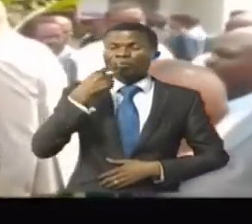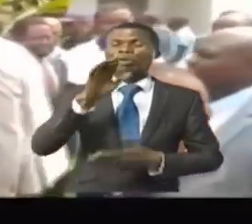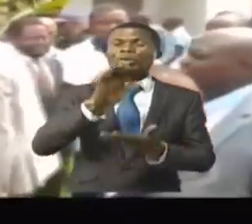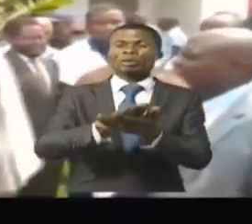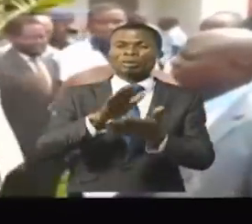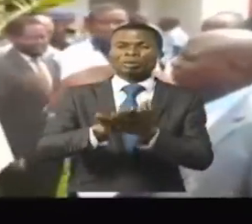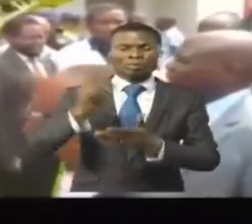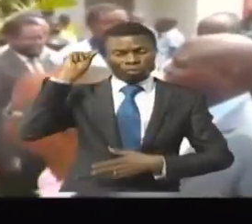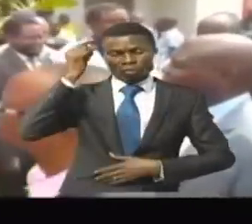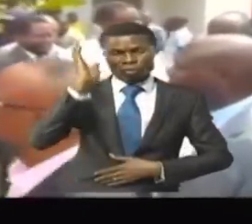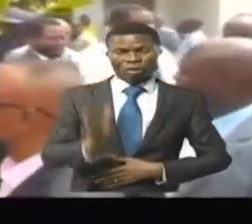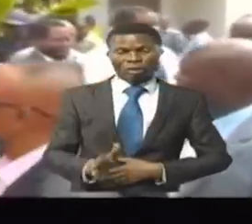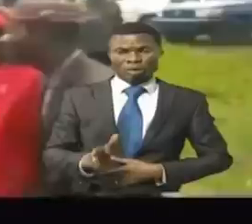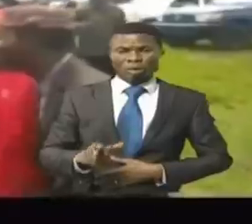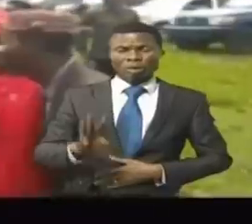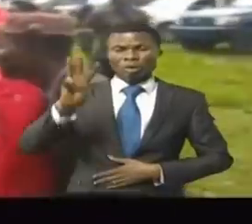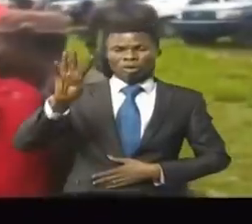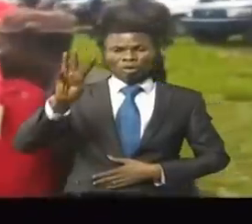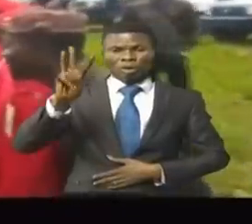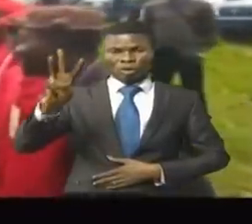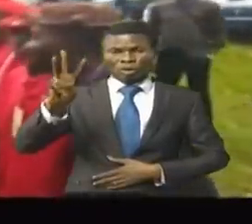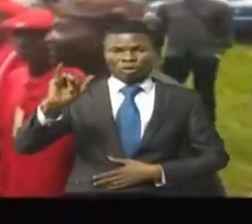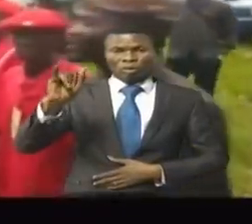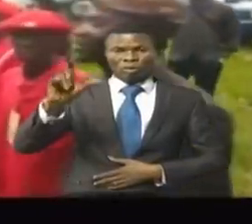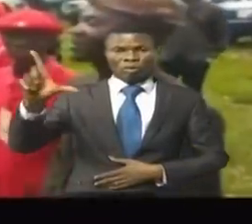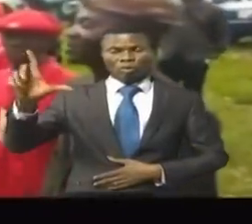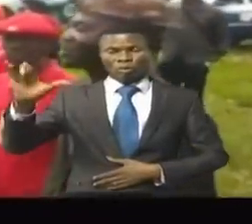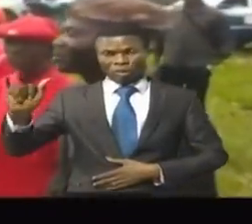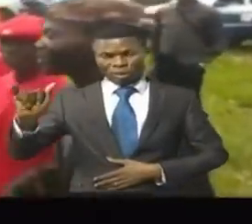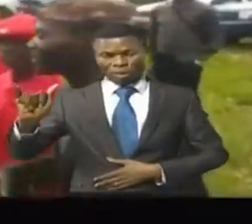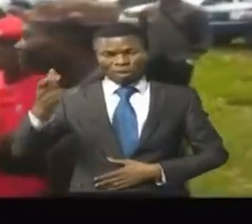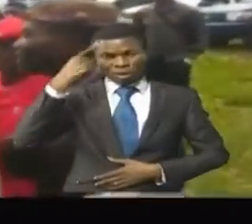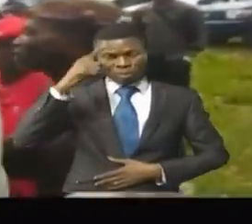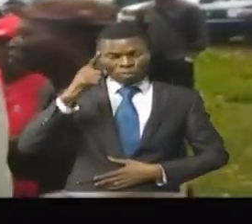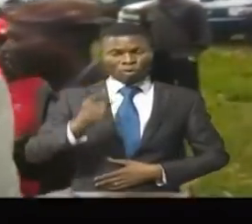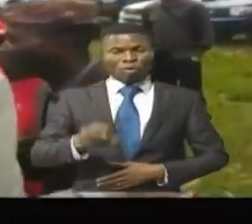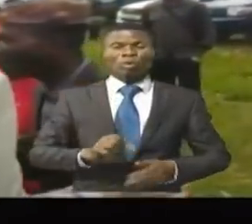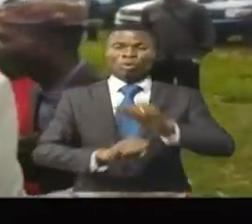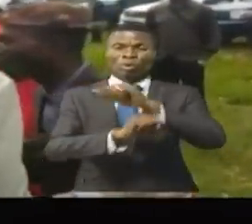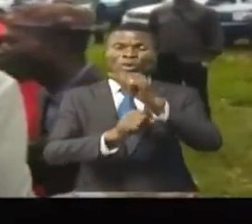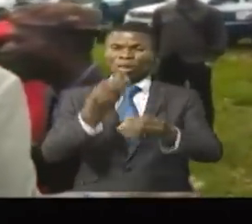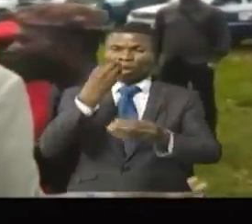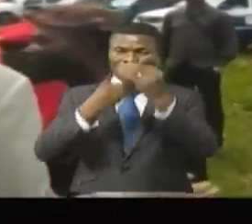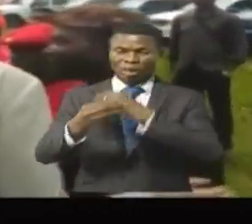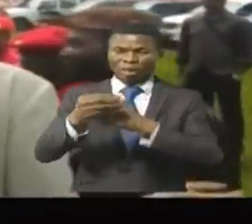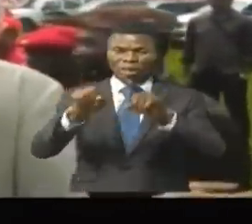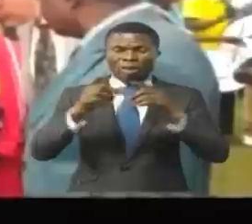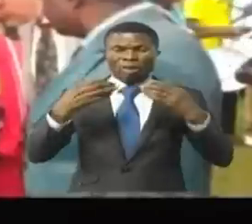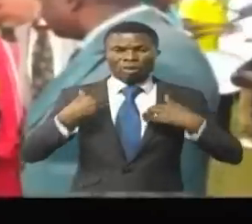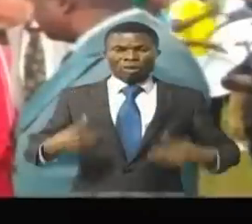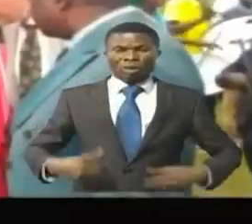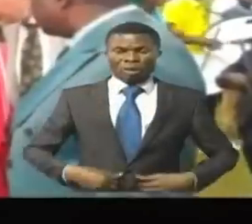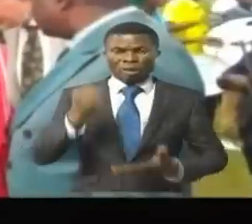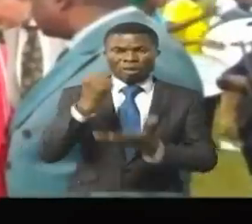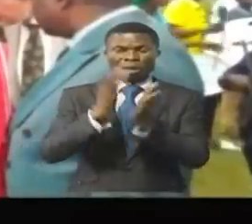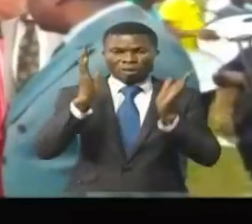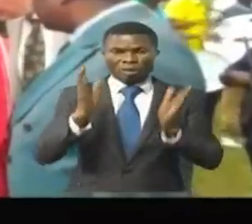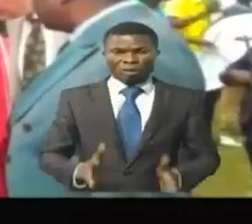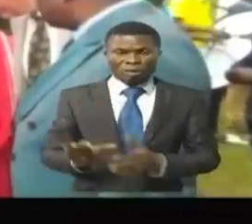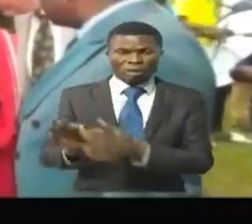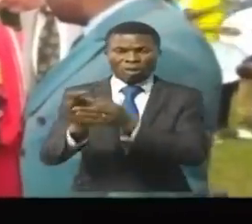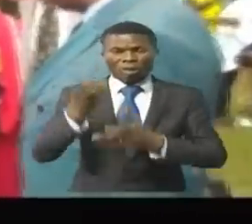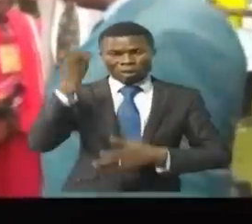le gouverneur Willy Intsundala Ensang pour son assistance alimentaire et sanitaire. L'ambassadeur de